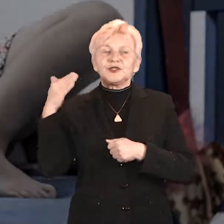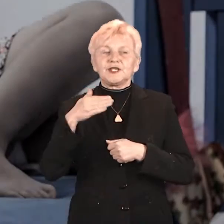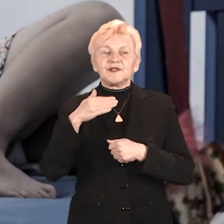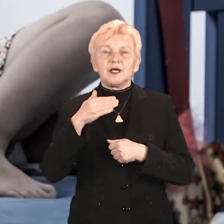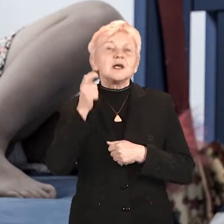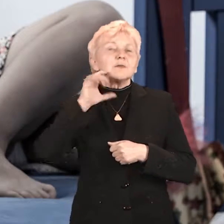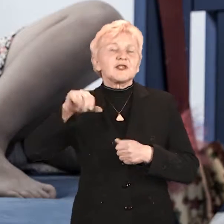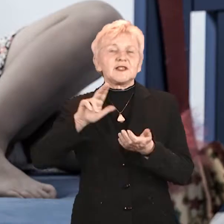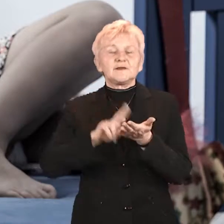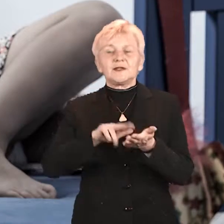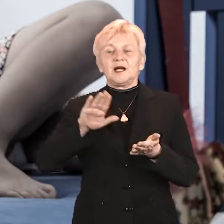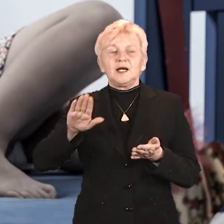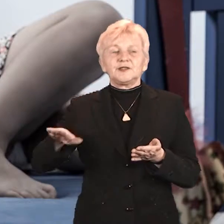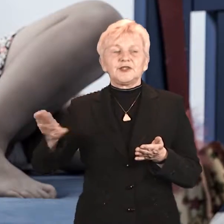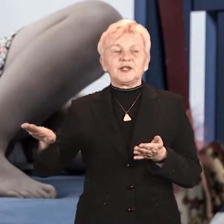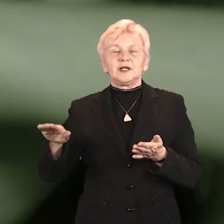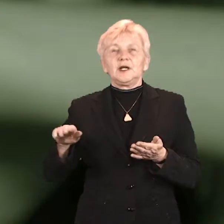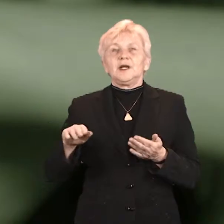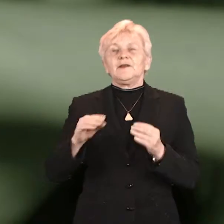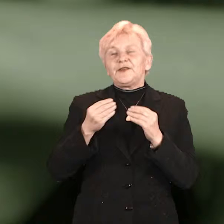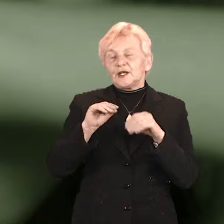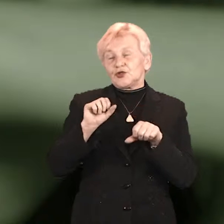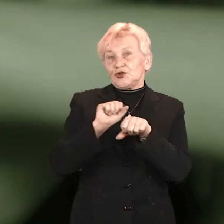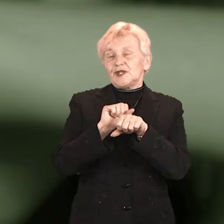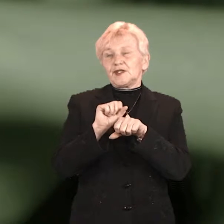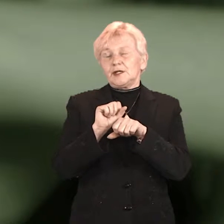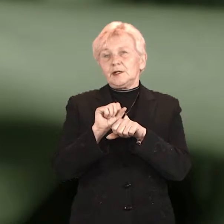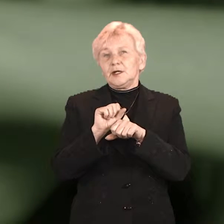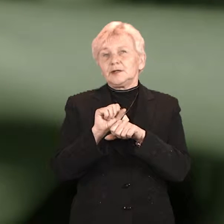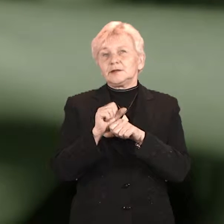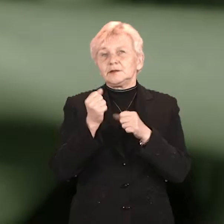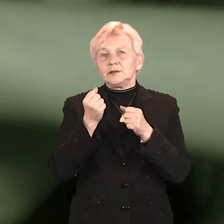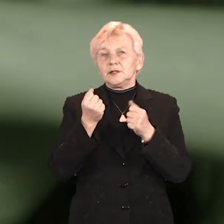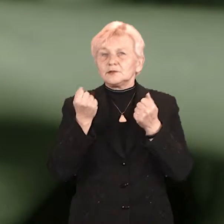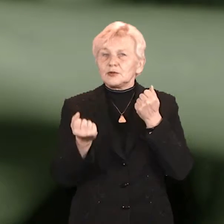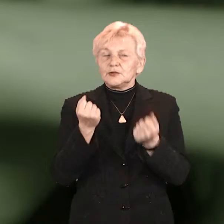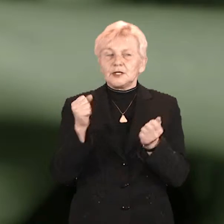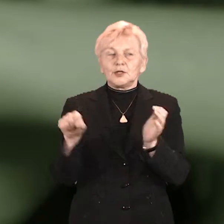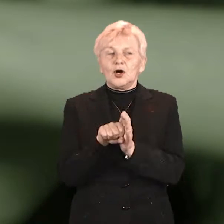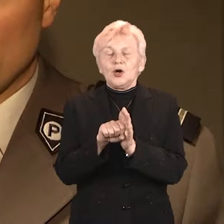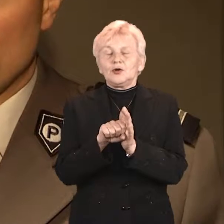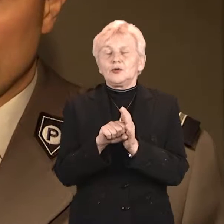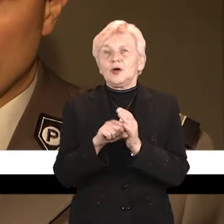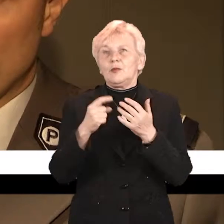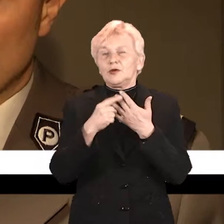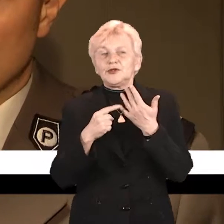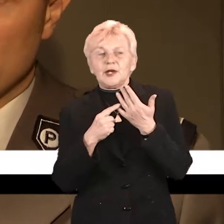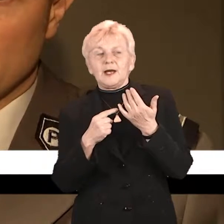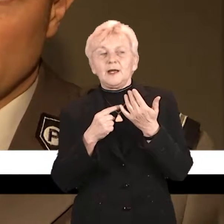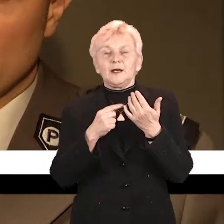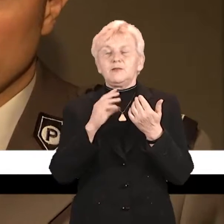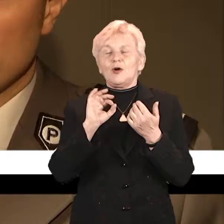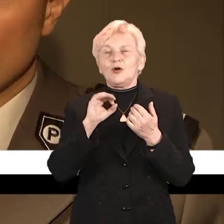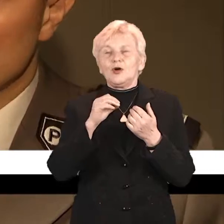Prawdziwa skala problemu jest trudna do oszacowania. Większość spraw nigdy nie ujrzy światła dziennego. Jak ktoś popatrzy na